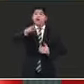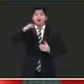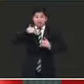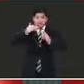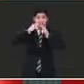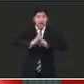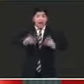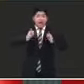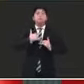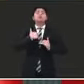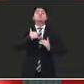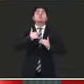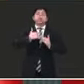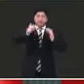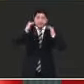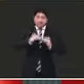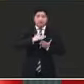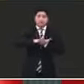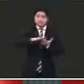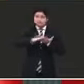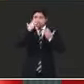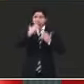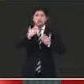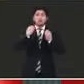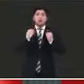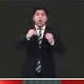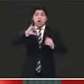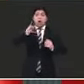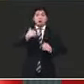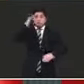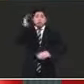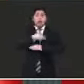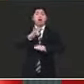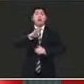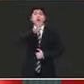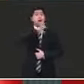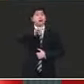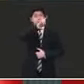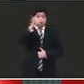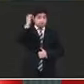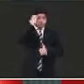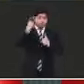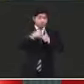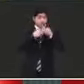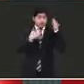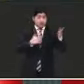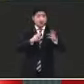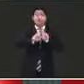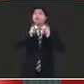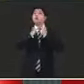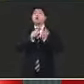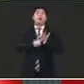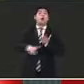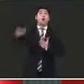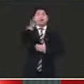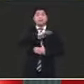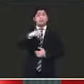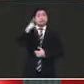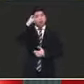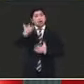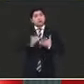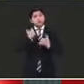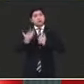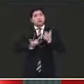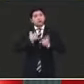düzeye indirmeyi başarabiliyoruz Avrupa başta olmak üzere tüm dünyayı kara kara düşündüren